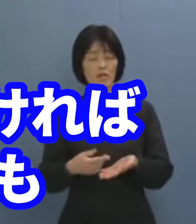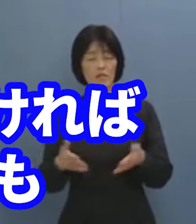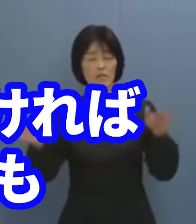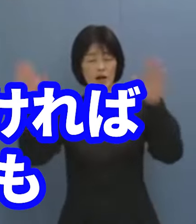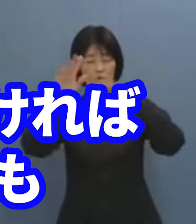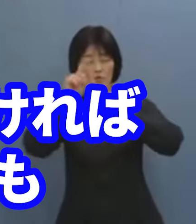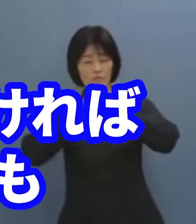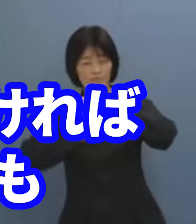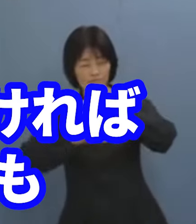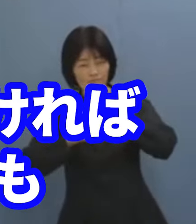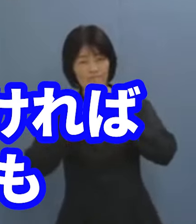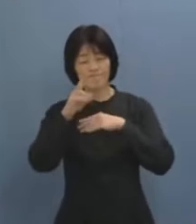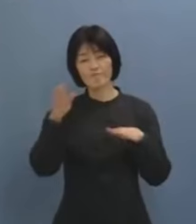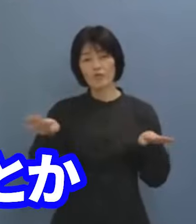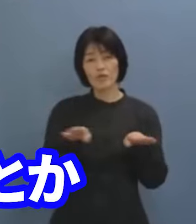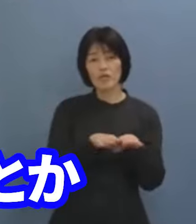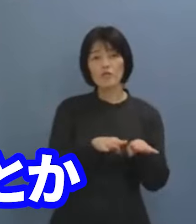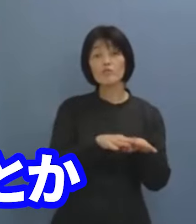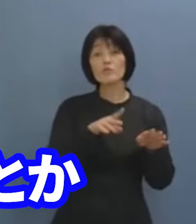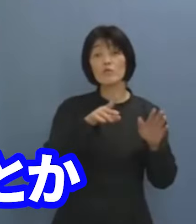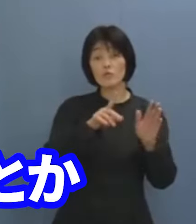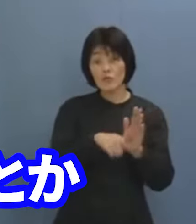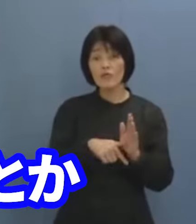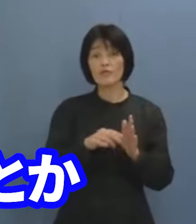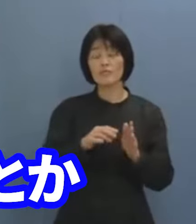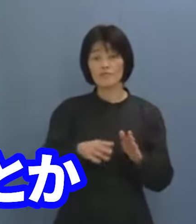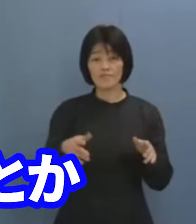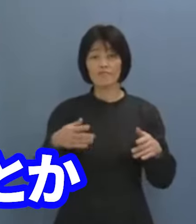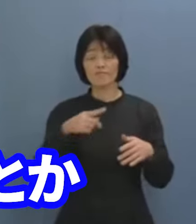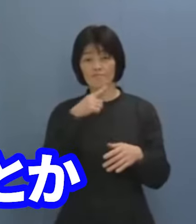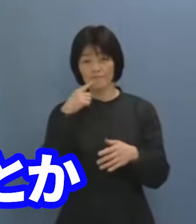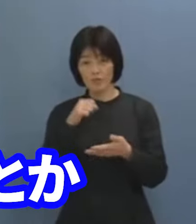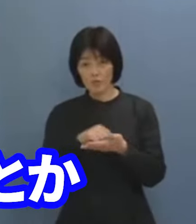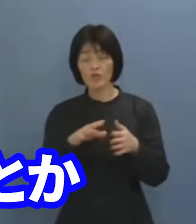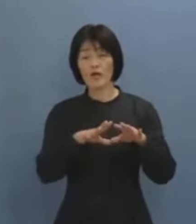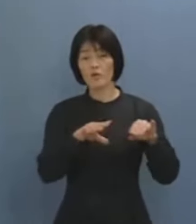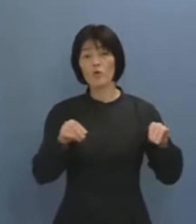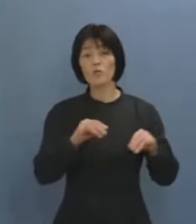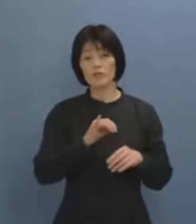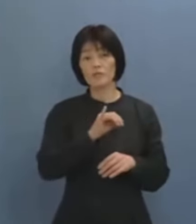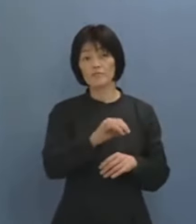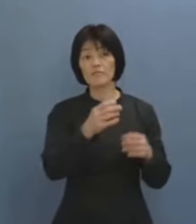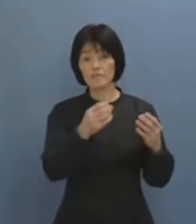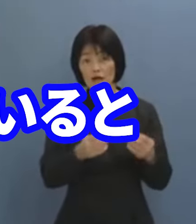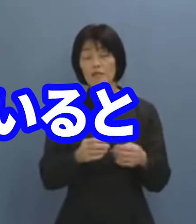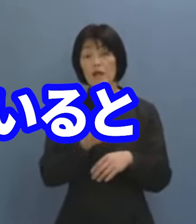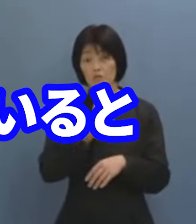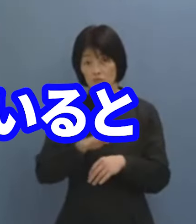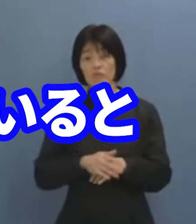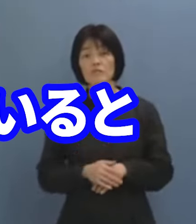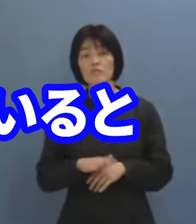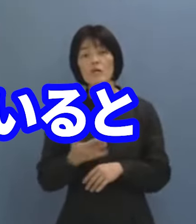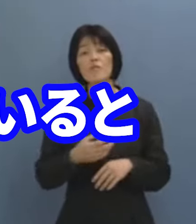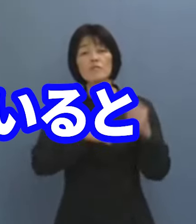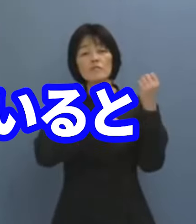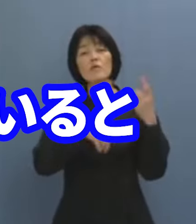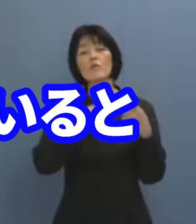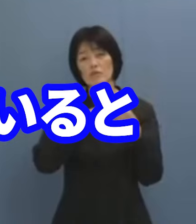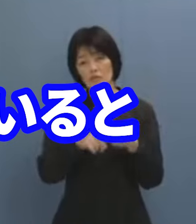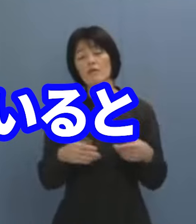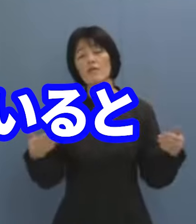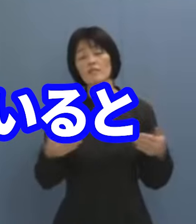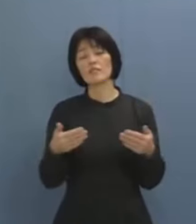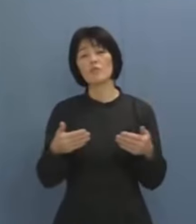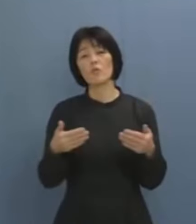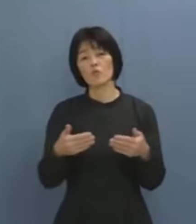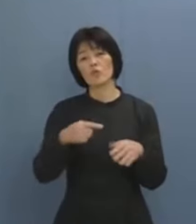ていただければいいと思いますけど、基本的には業務時間中とかそういった時に送らせていただいたり してい